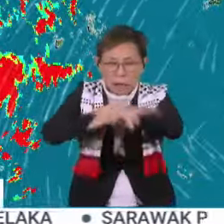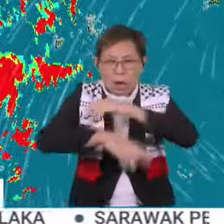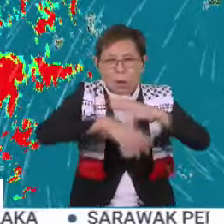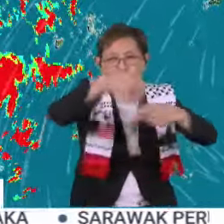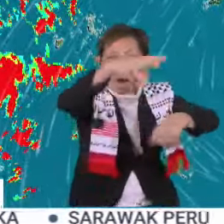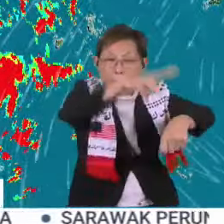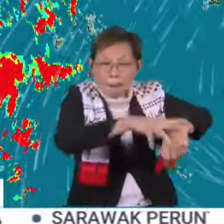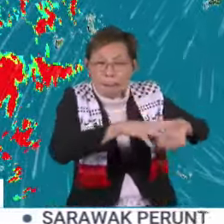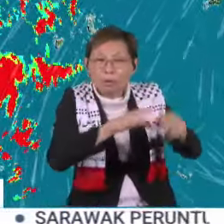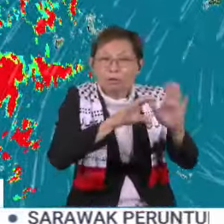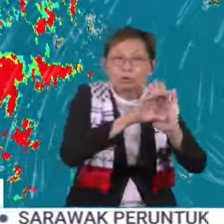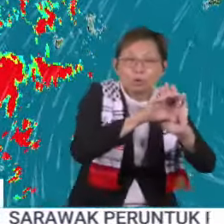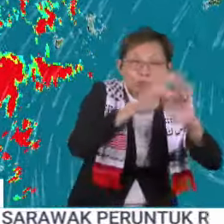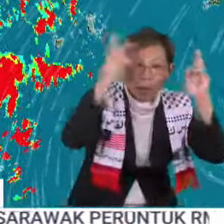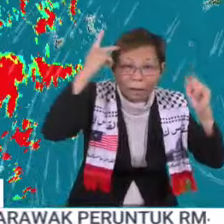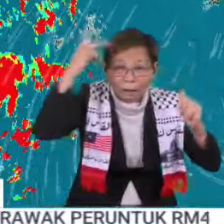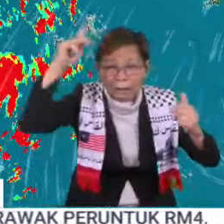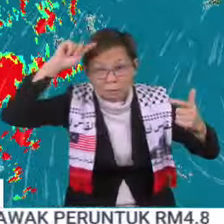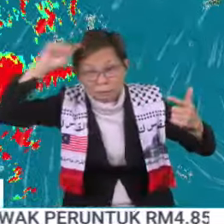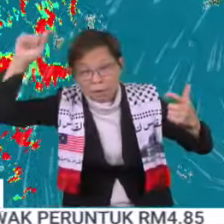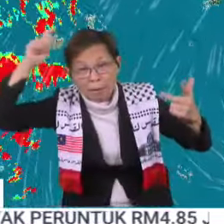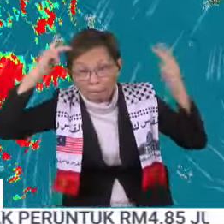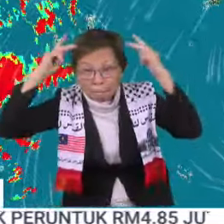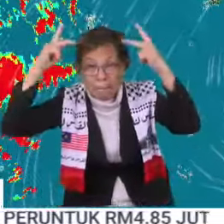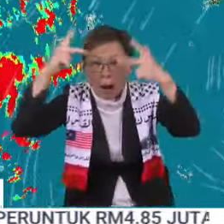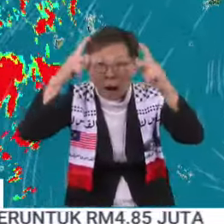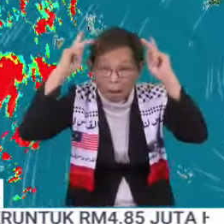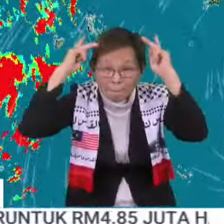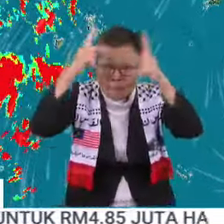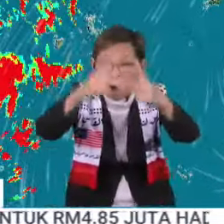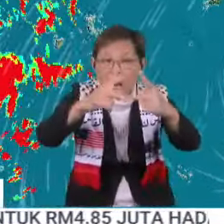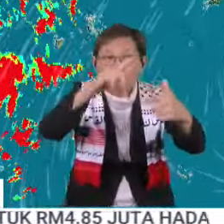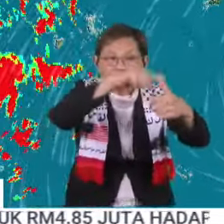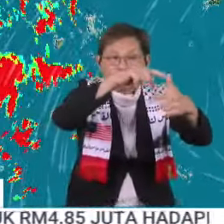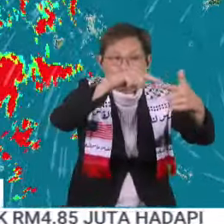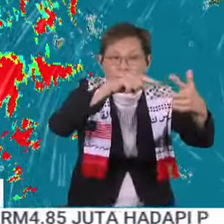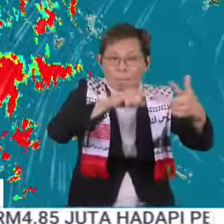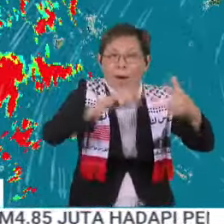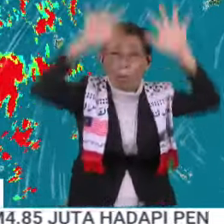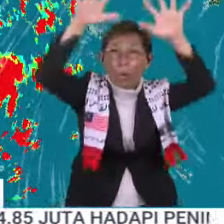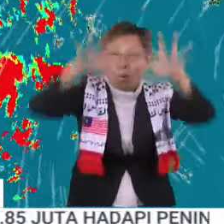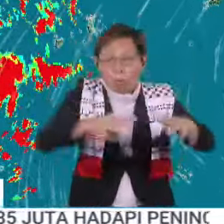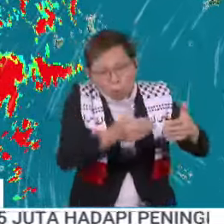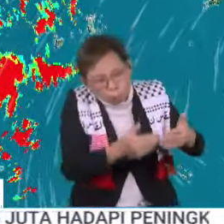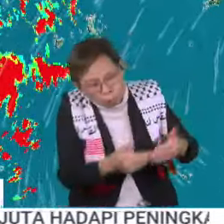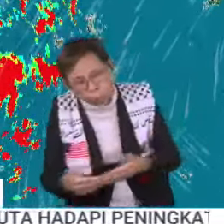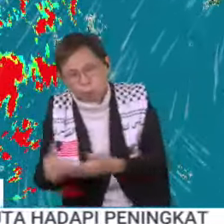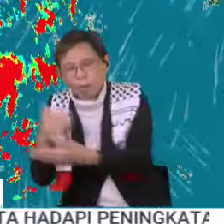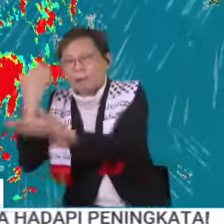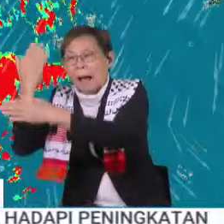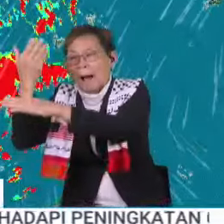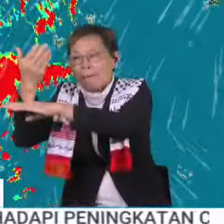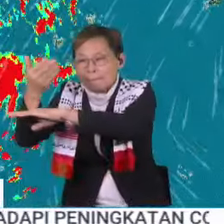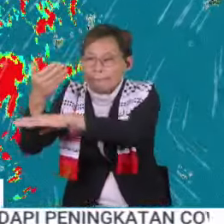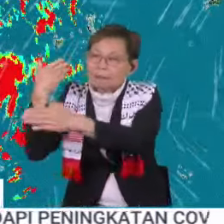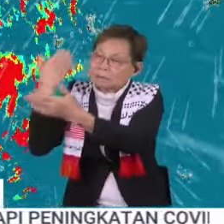dikeluarkan amaran seperti di negeri Kelantan, Terengganu dan Pahang ini, hujan boleh berterusan sehingga ke hari